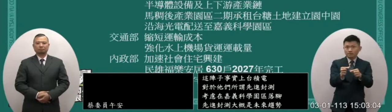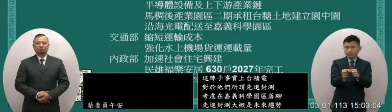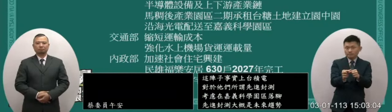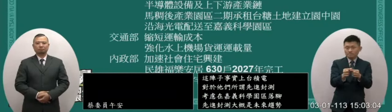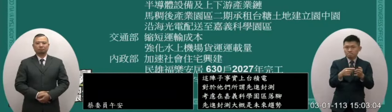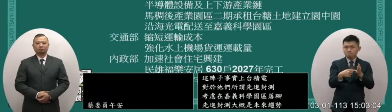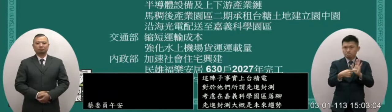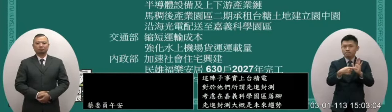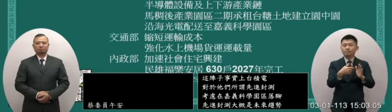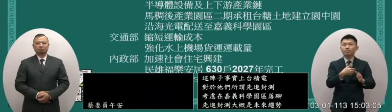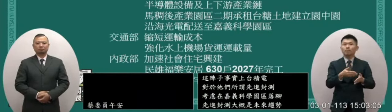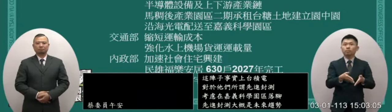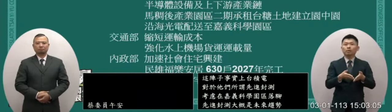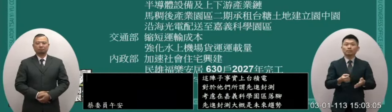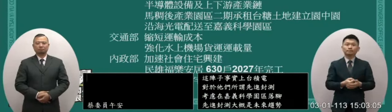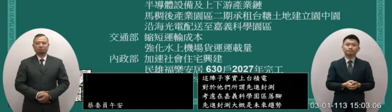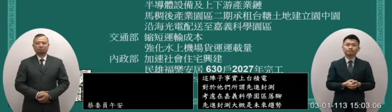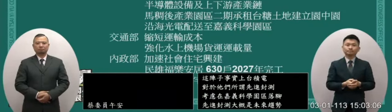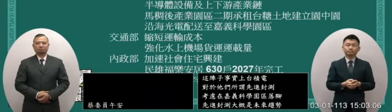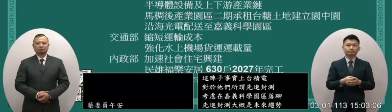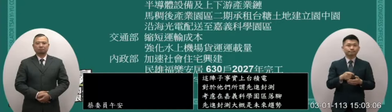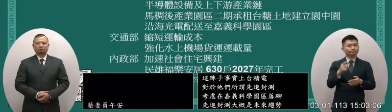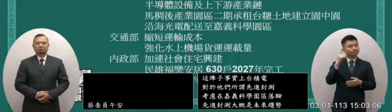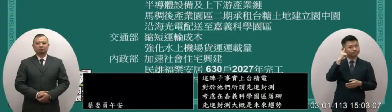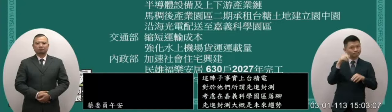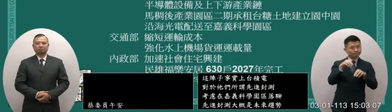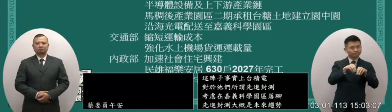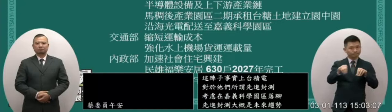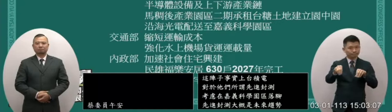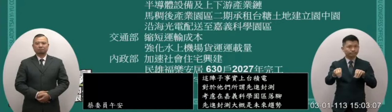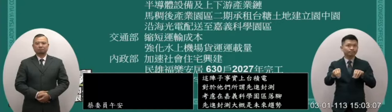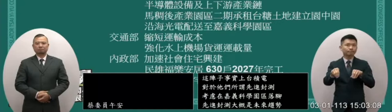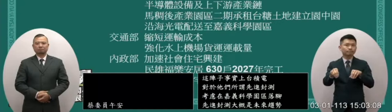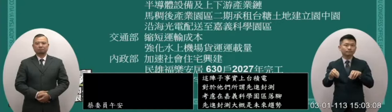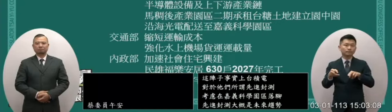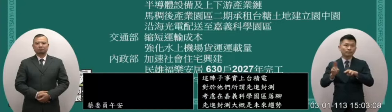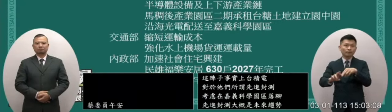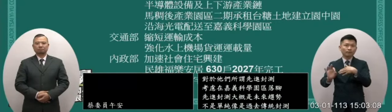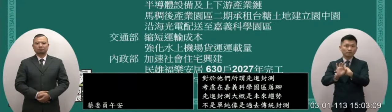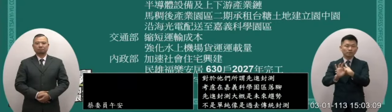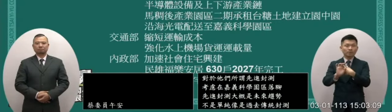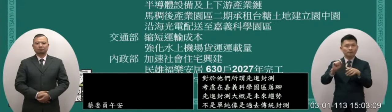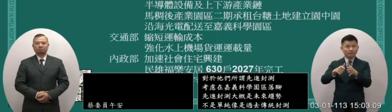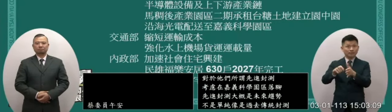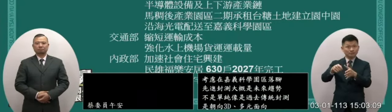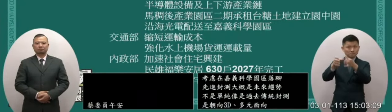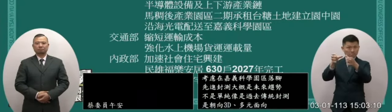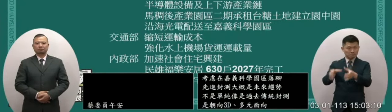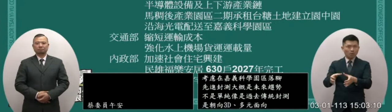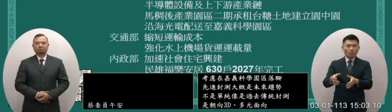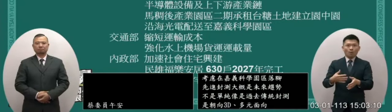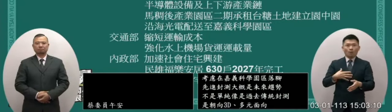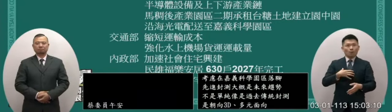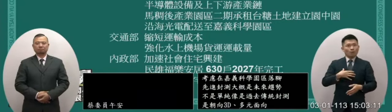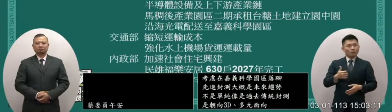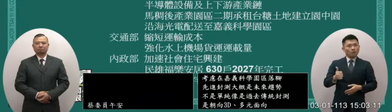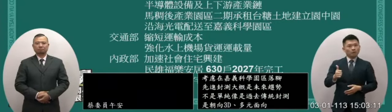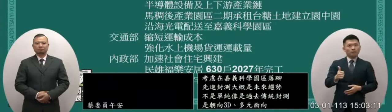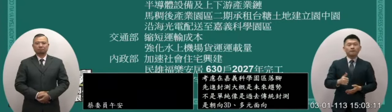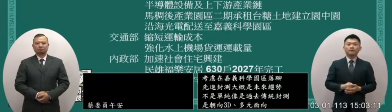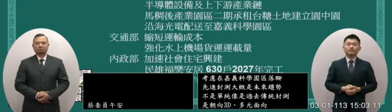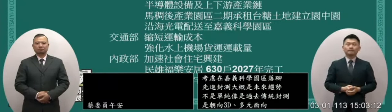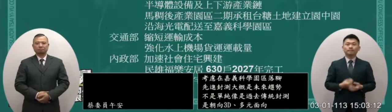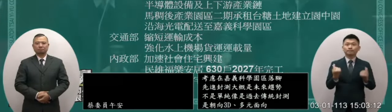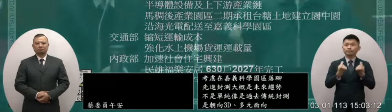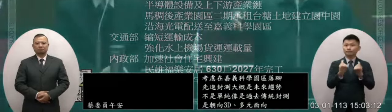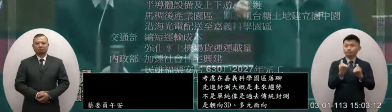所以像这个封测厂落脚嘉义，这个对嘉义来讲是一个大概是惊天动地啦的亲像讲